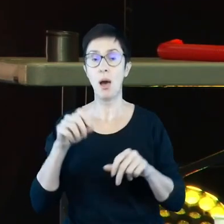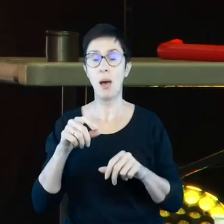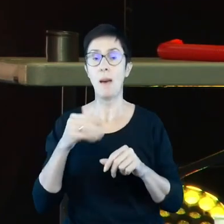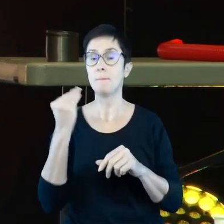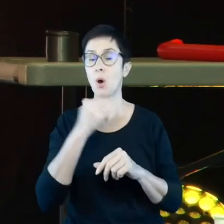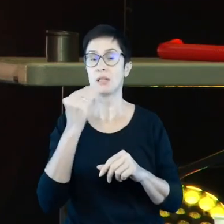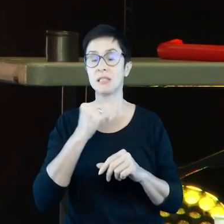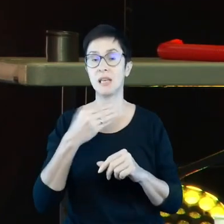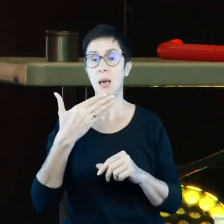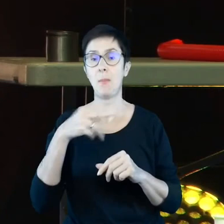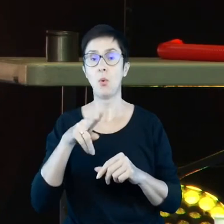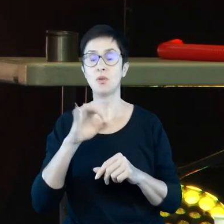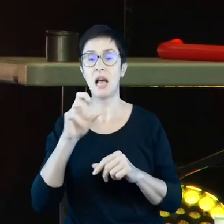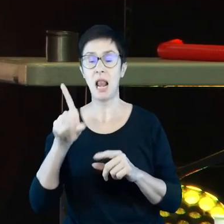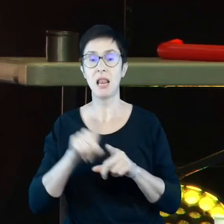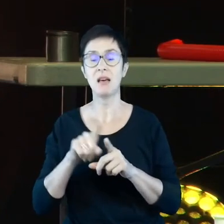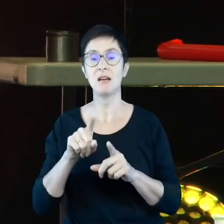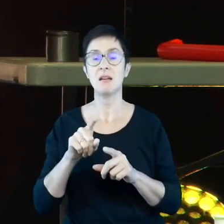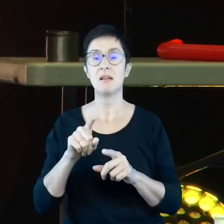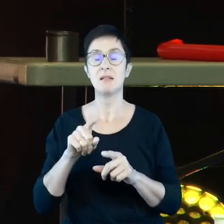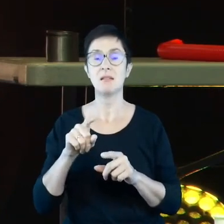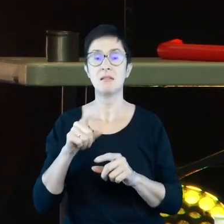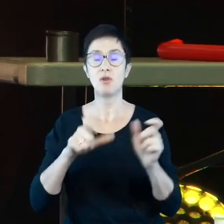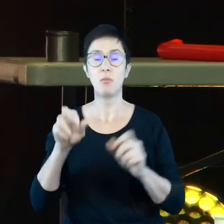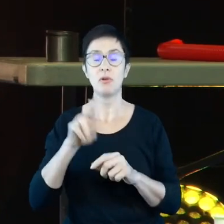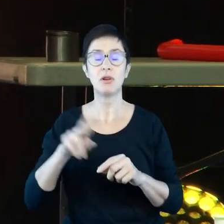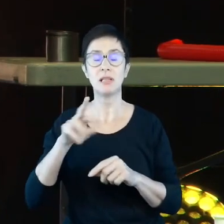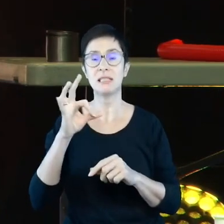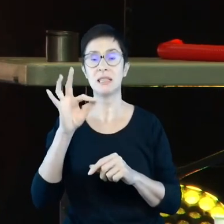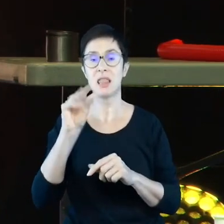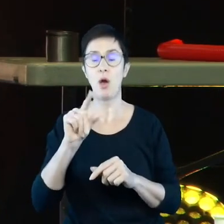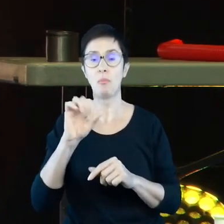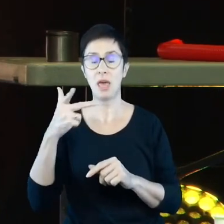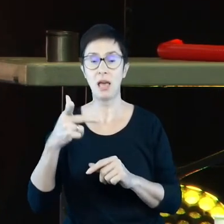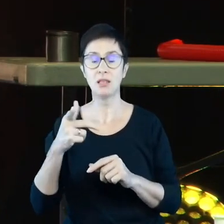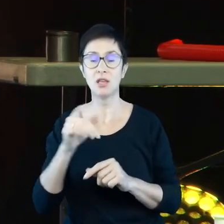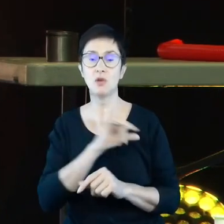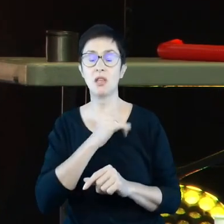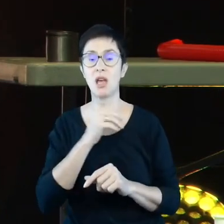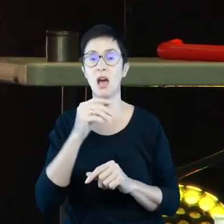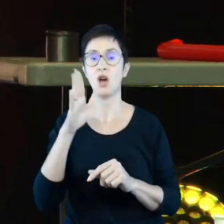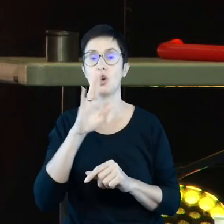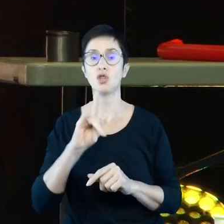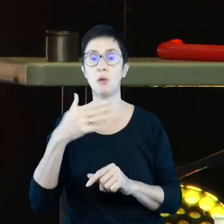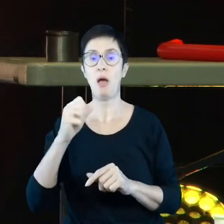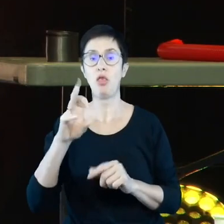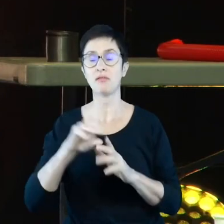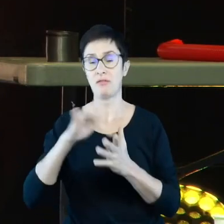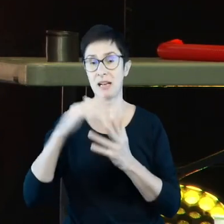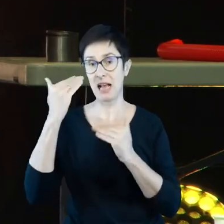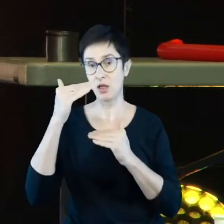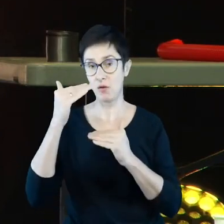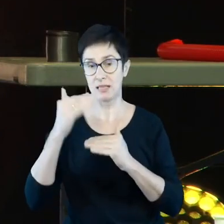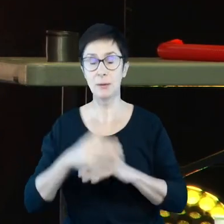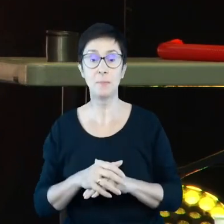autorstwa profesora Wojciecha Stępnia z Akademii Muzycznej imienia Karola Szymanowskiego w Katowicach i